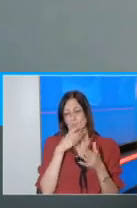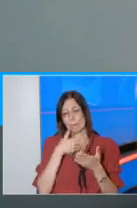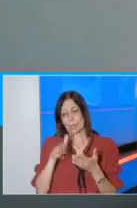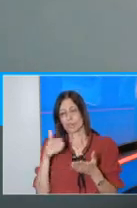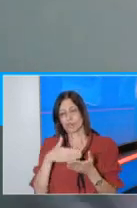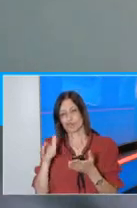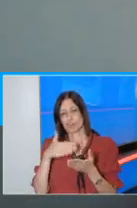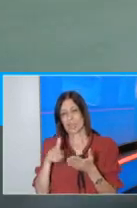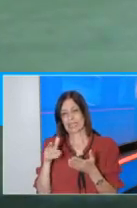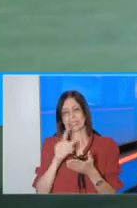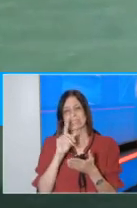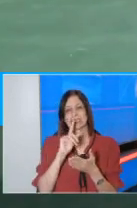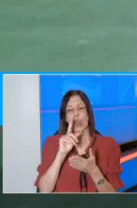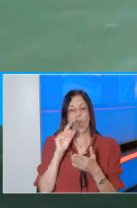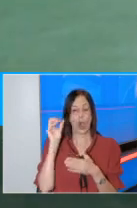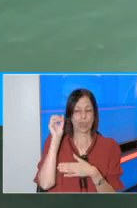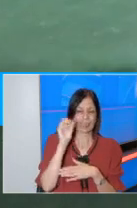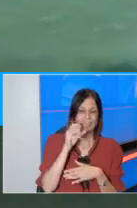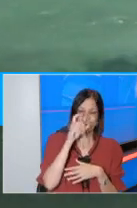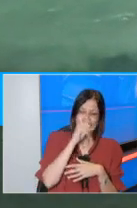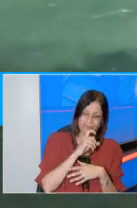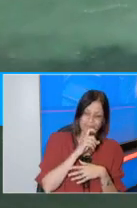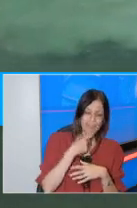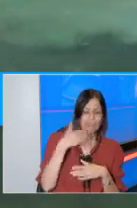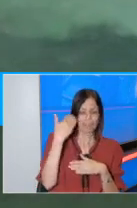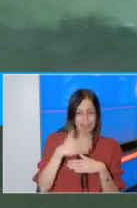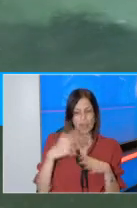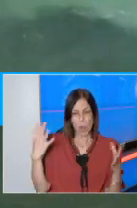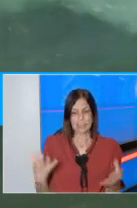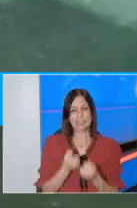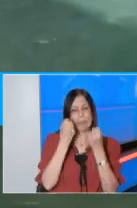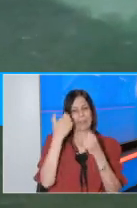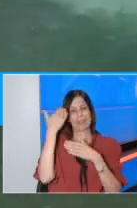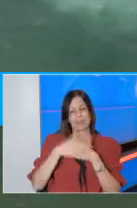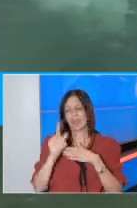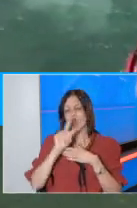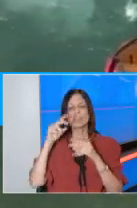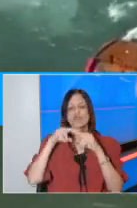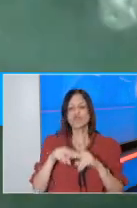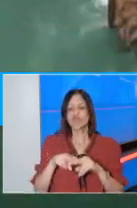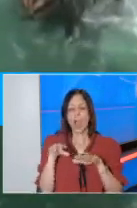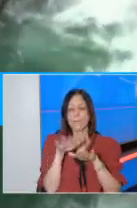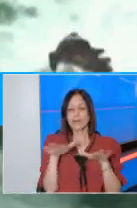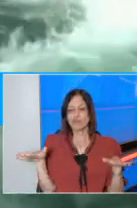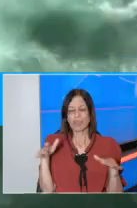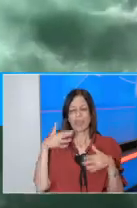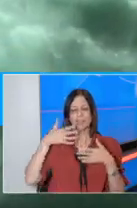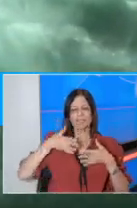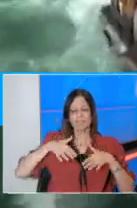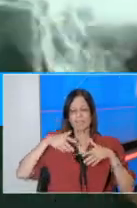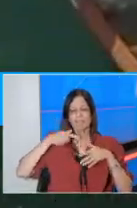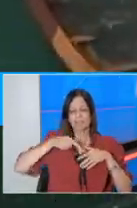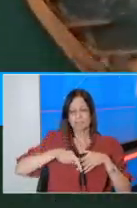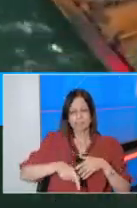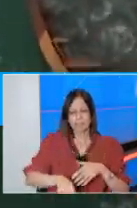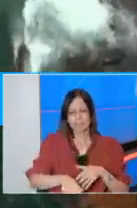לא משפח חושפים וגמרנו, אלא בעצם זה חומרים שנשארים בשטח ומחלחלים ונכנסים לתוך כל